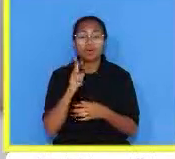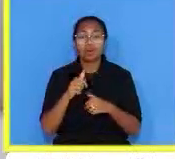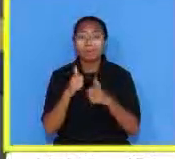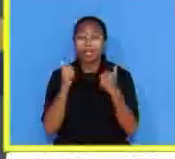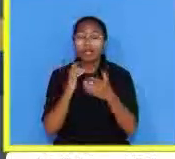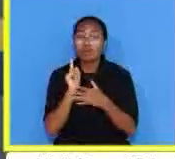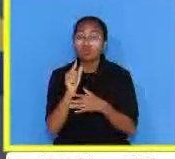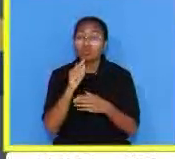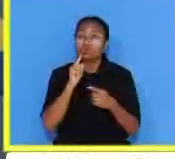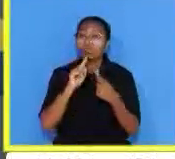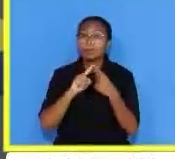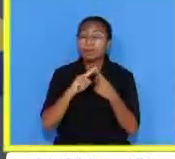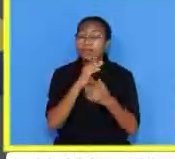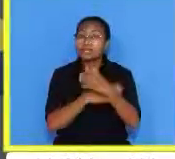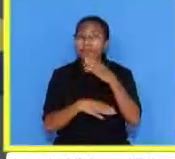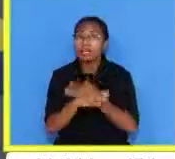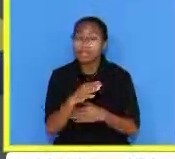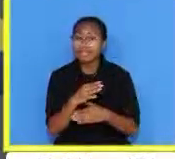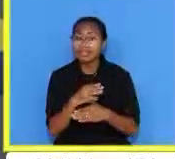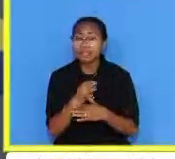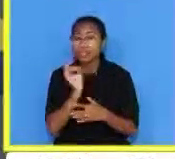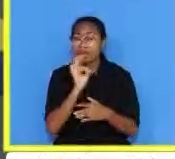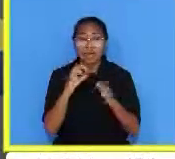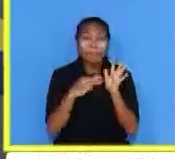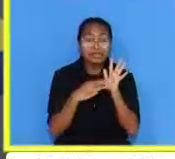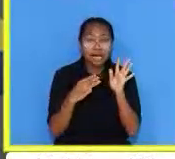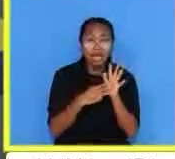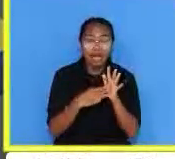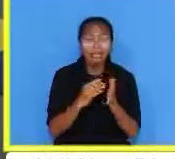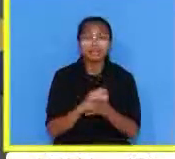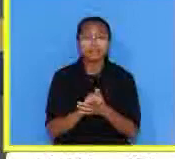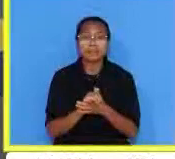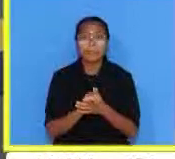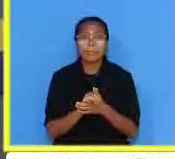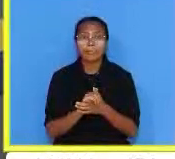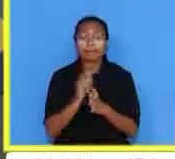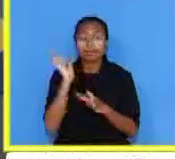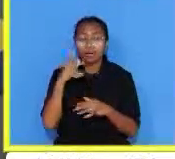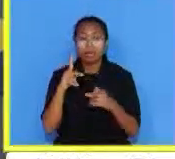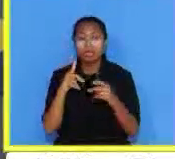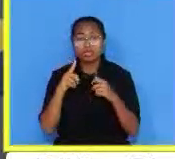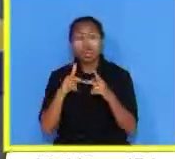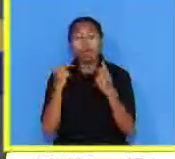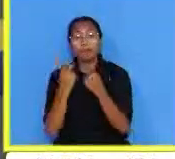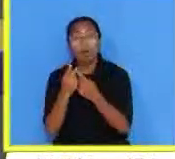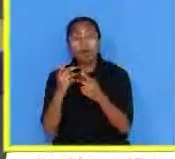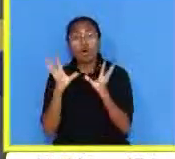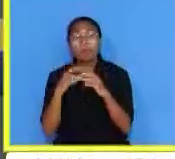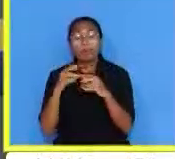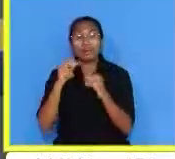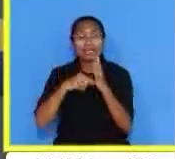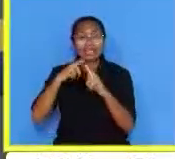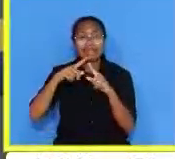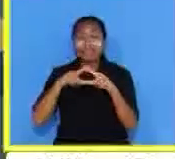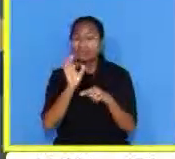teman-teman penyandang disabilitas tidak ada masalah, kemudian juga dari kelompok rentan ibu hamil juga sudah tidak